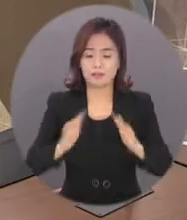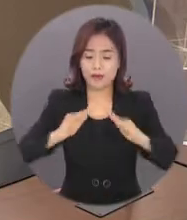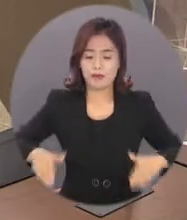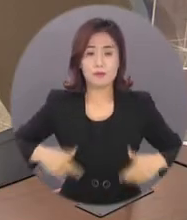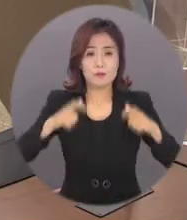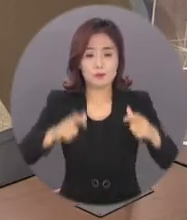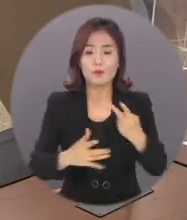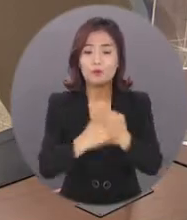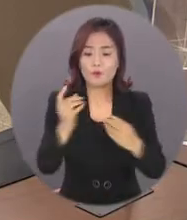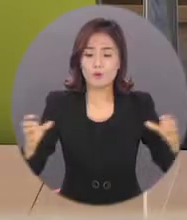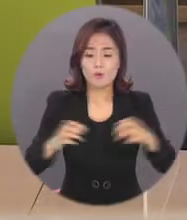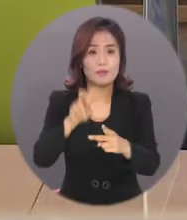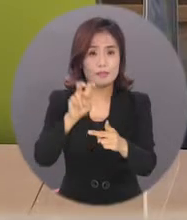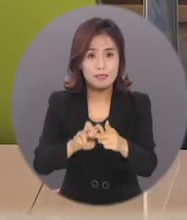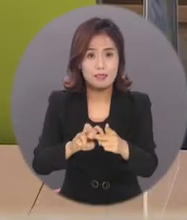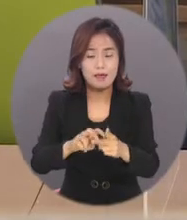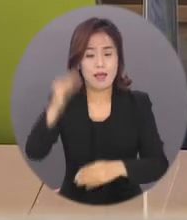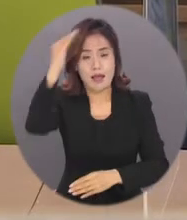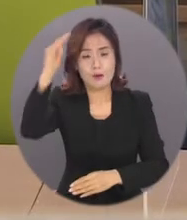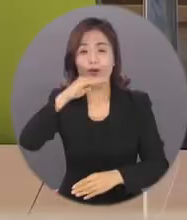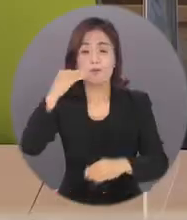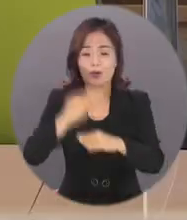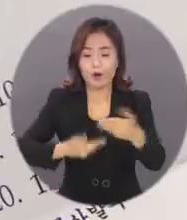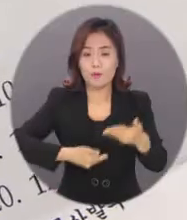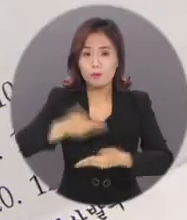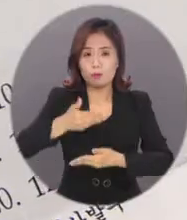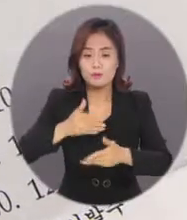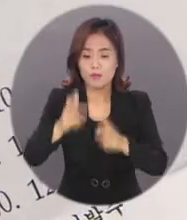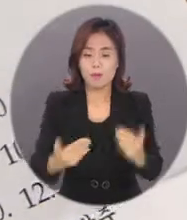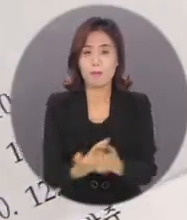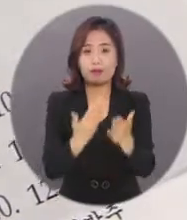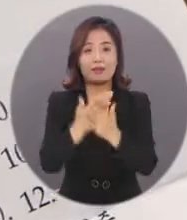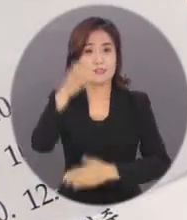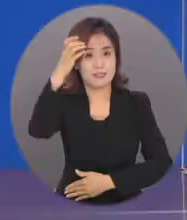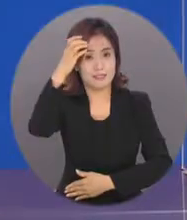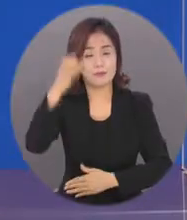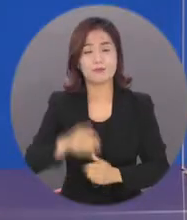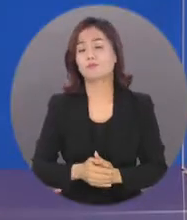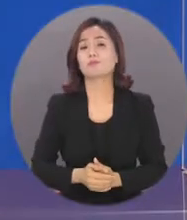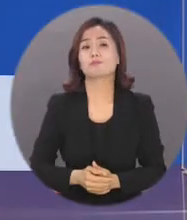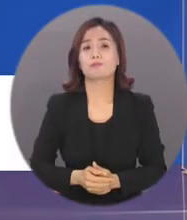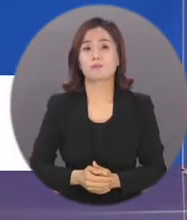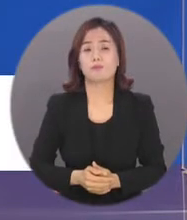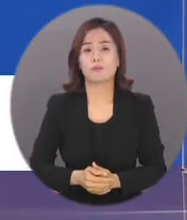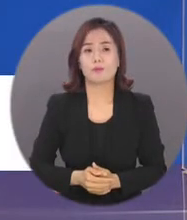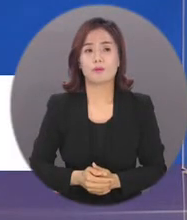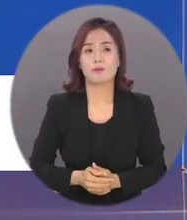전라남도는 통일플러스센터가 남북교류사업에 활력을 줄 것으로 기대합니다. 평양에